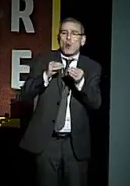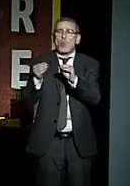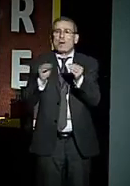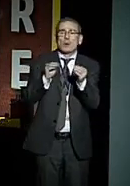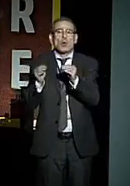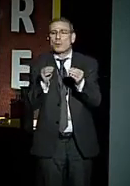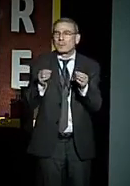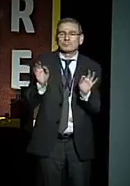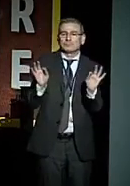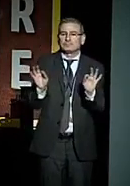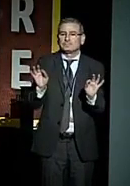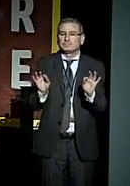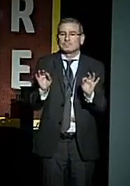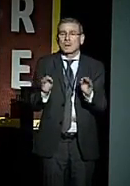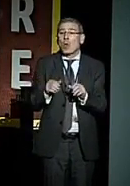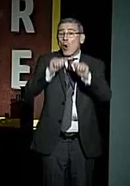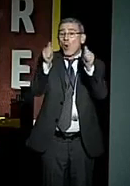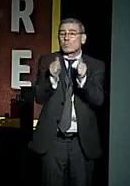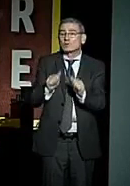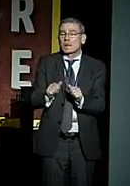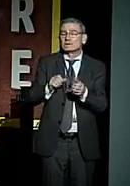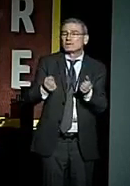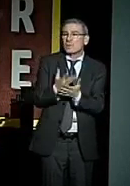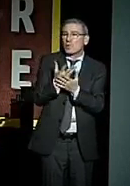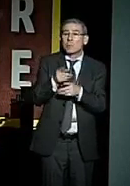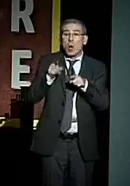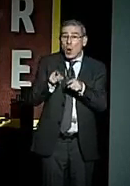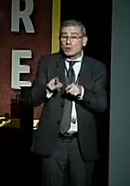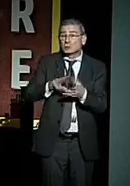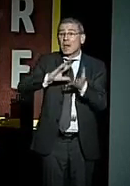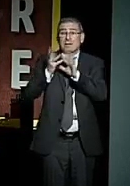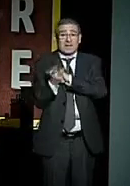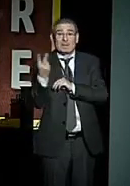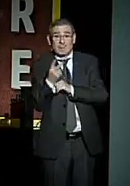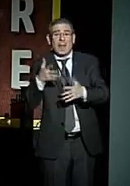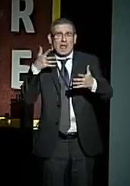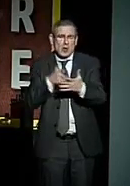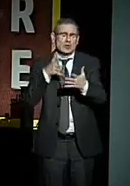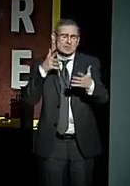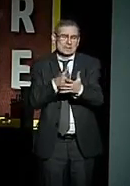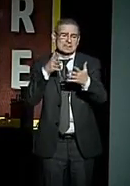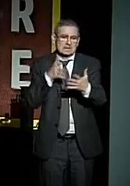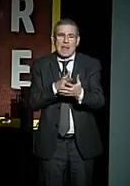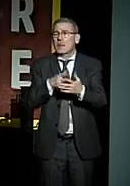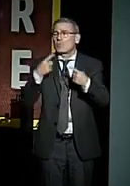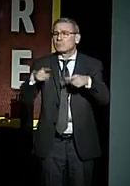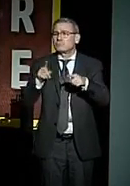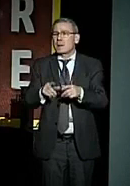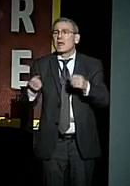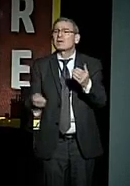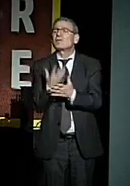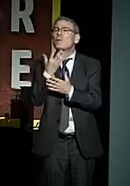un modello di sviluppo che con la sua concentrazione oggi rappresenta il principale ostacolo a perseguire l'orizzonte dello